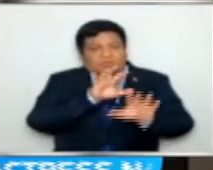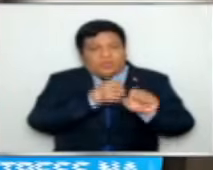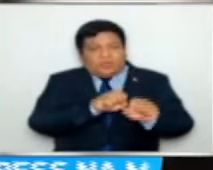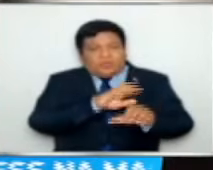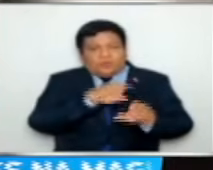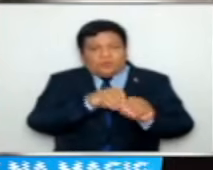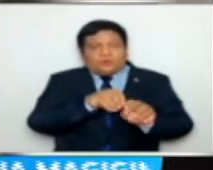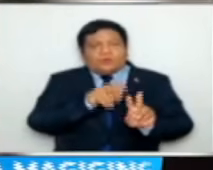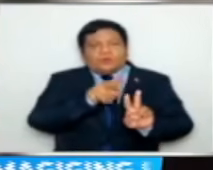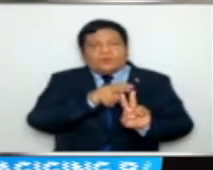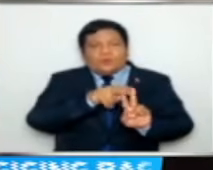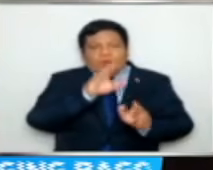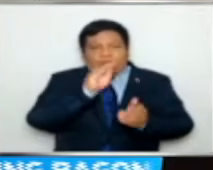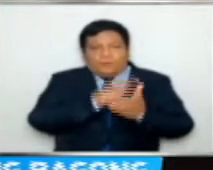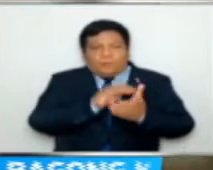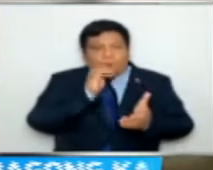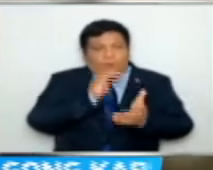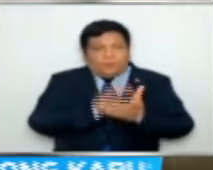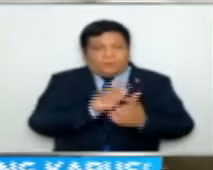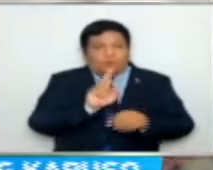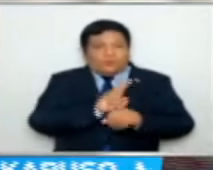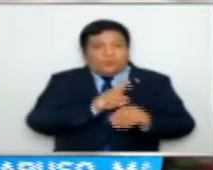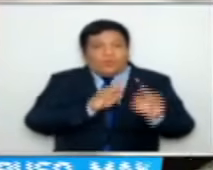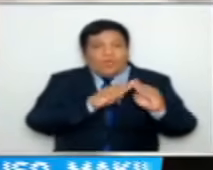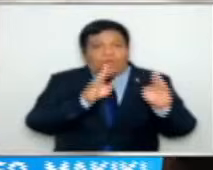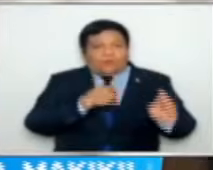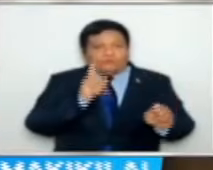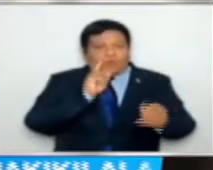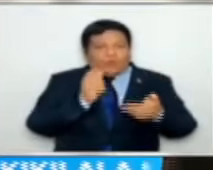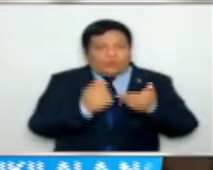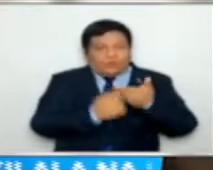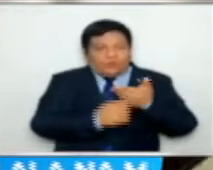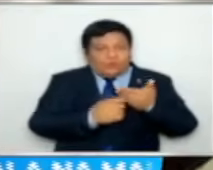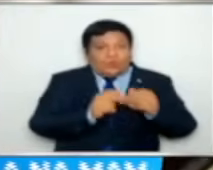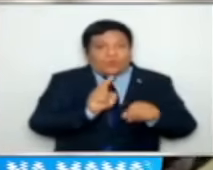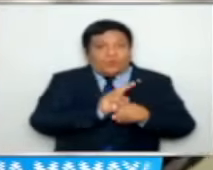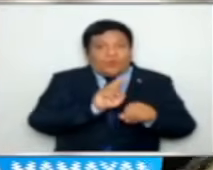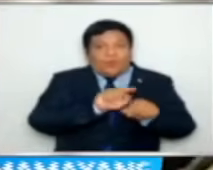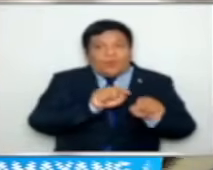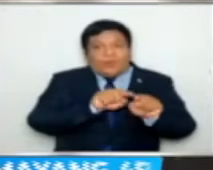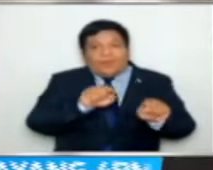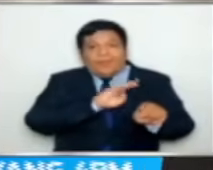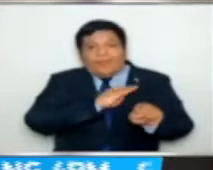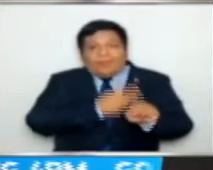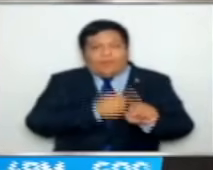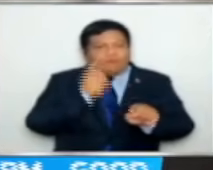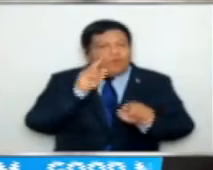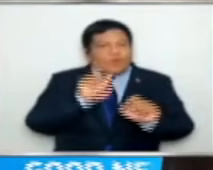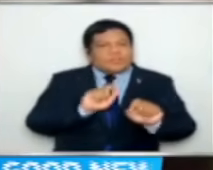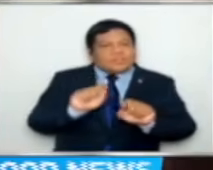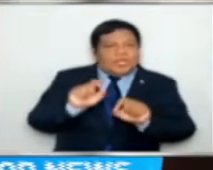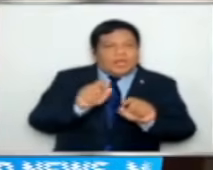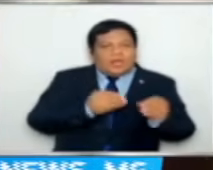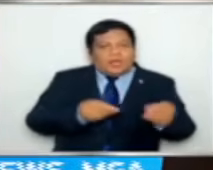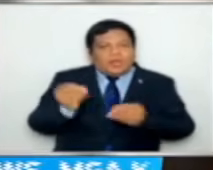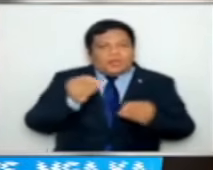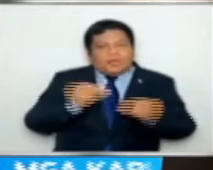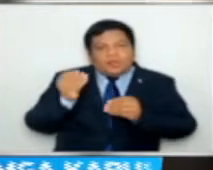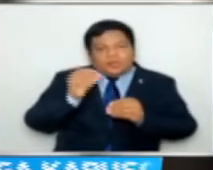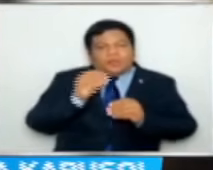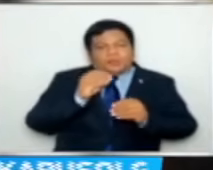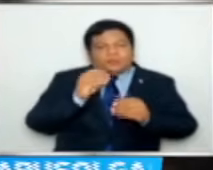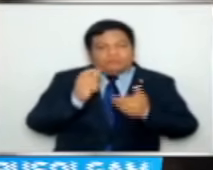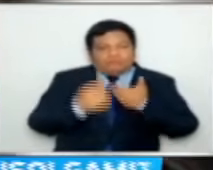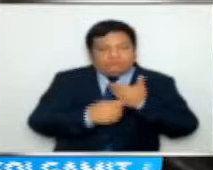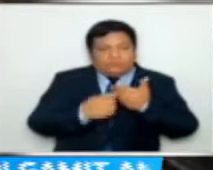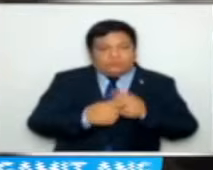operator umano at ginagamit pa raw ang minoridad na anak bilang courier. Dito maghihit-hit?